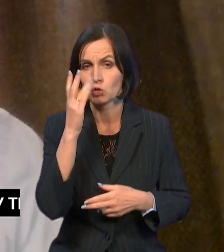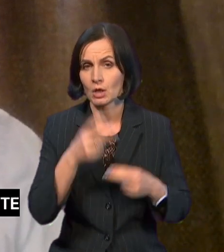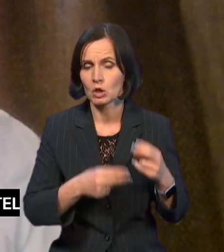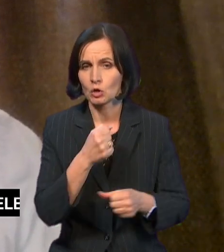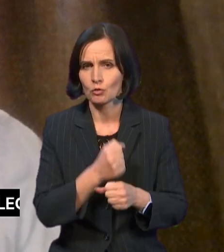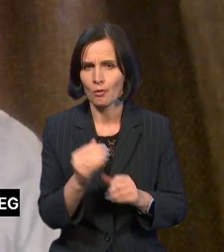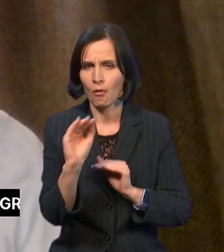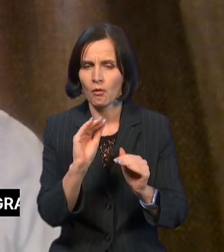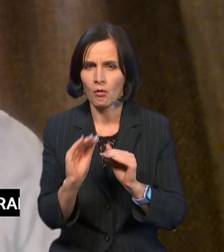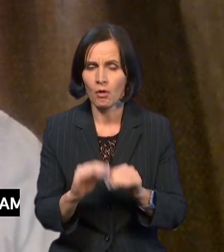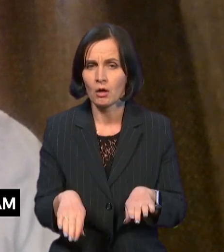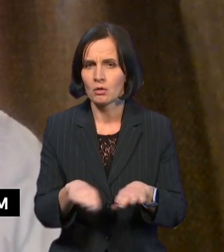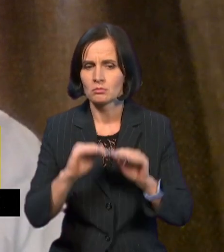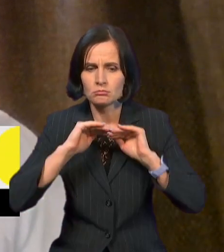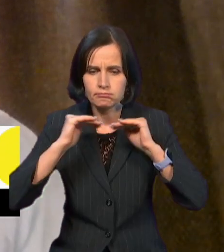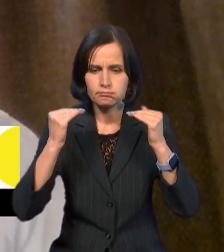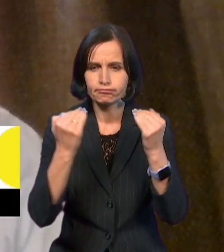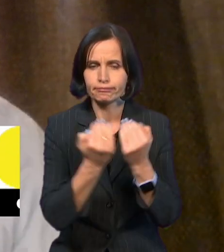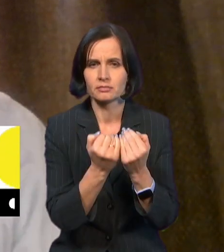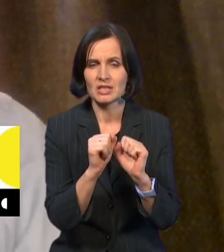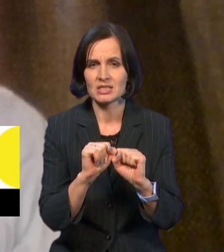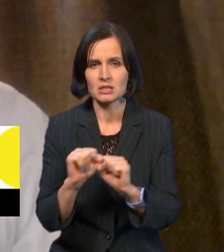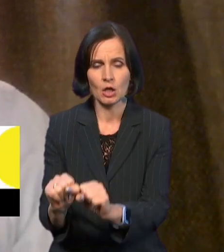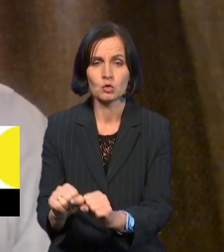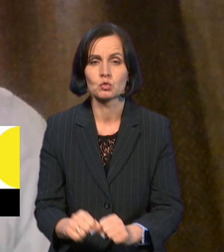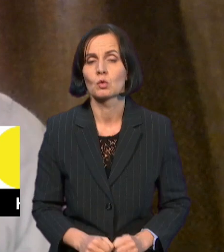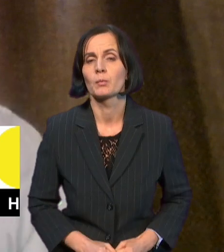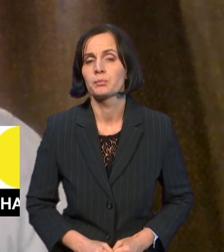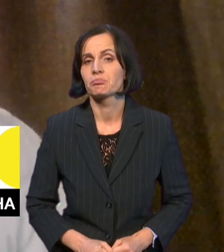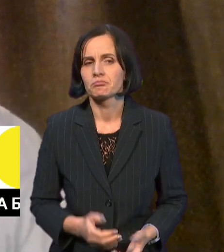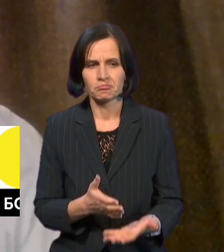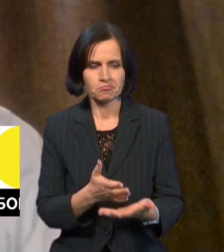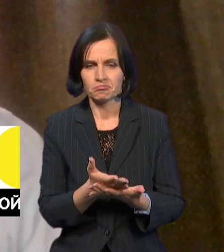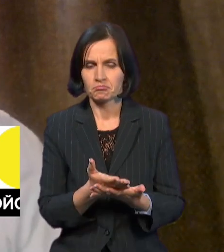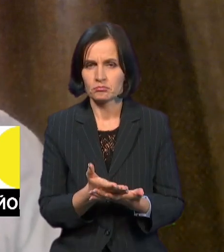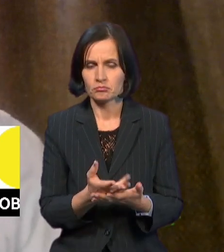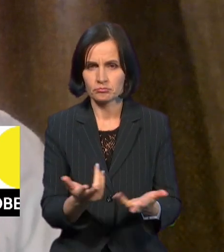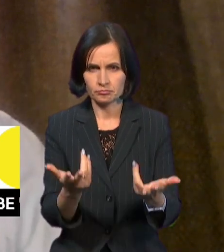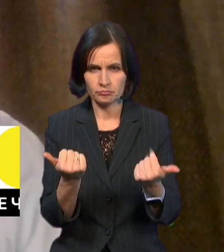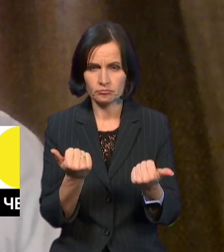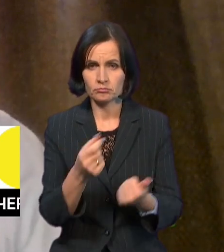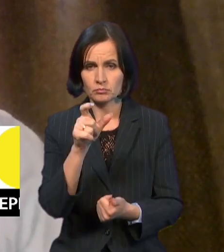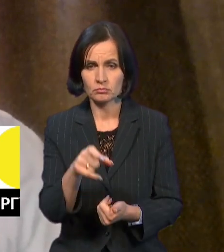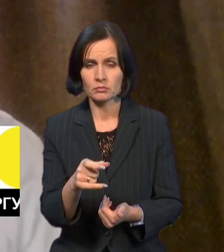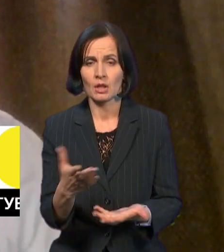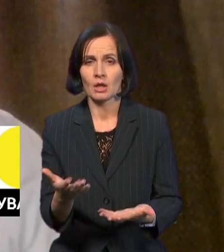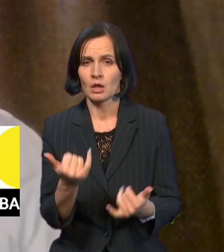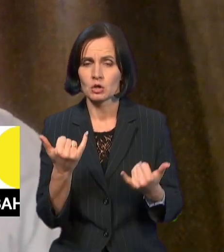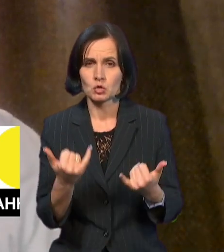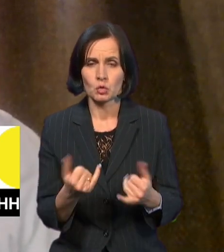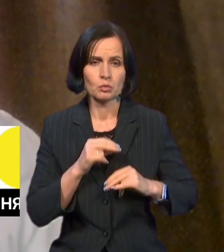по облаштуванню таких конструкцій захисту. Тобто от вам, ну, пряме визнання людини, яка є сьогодні чиновником, так, яка є...